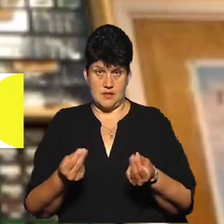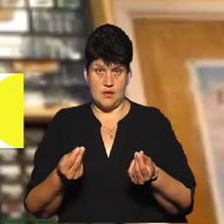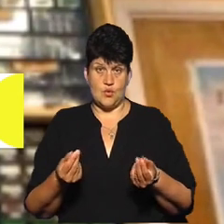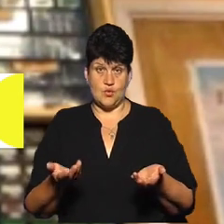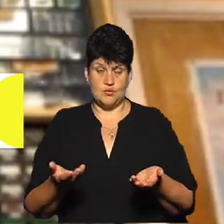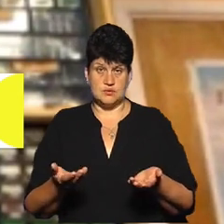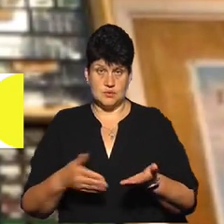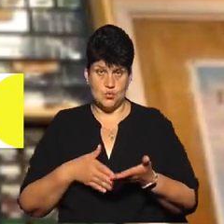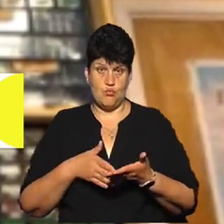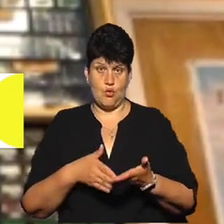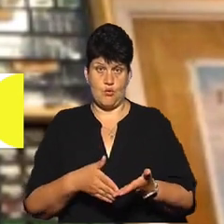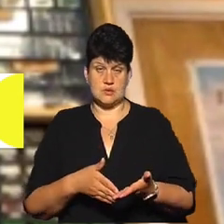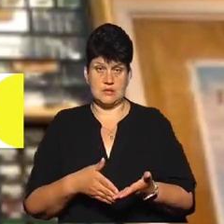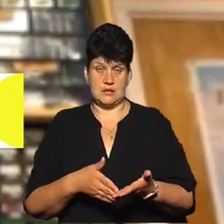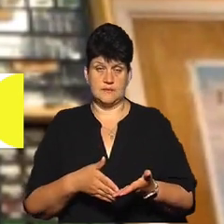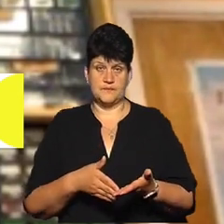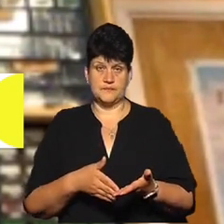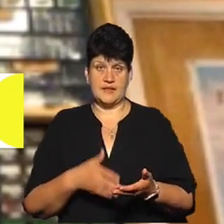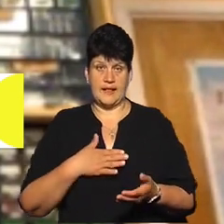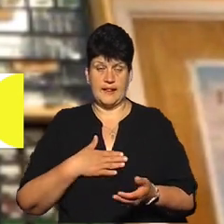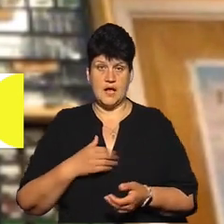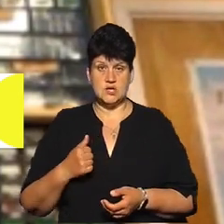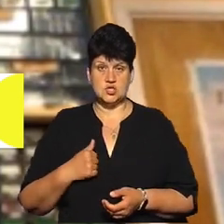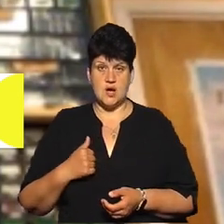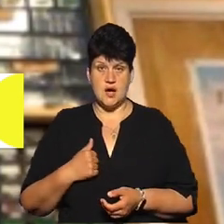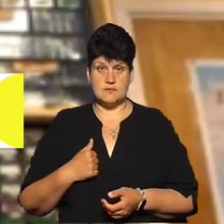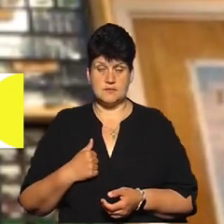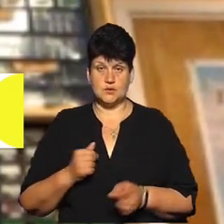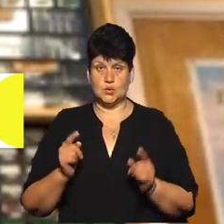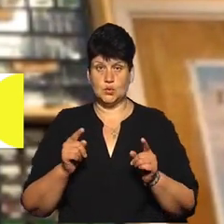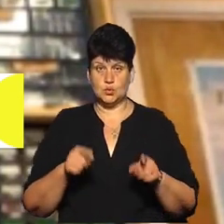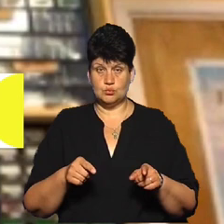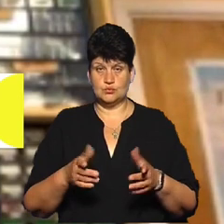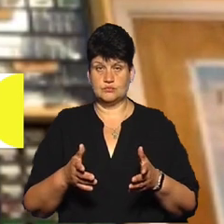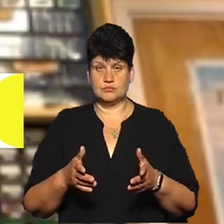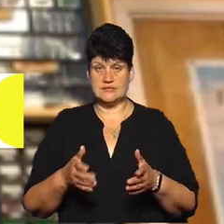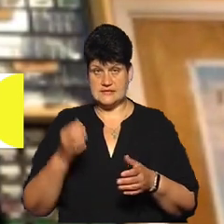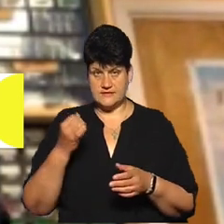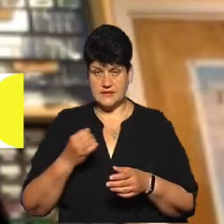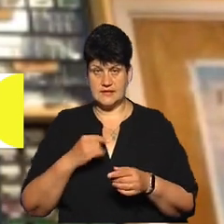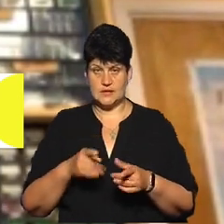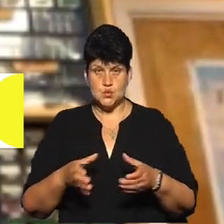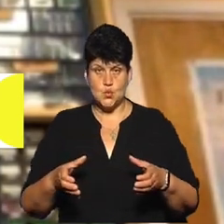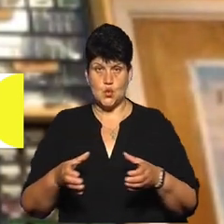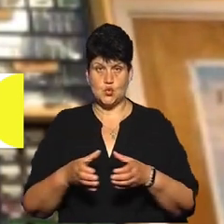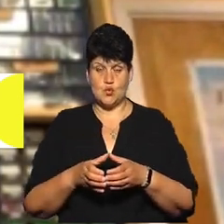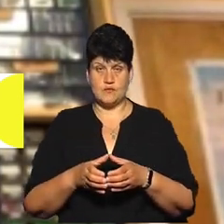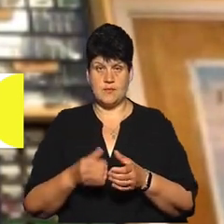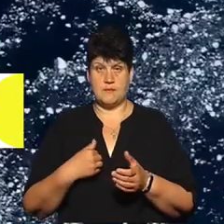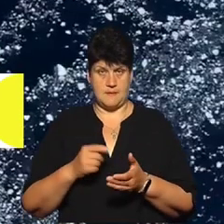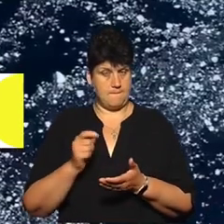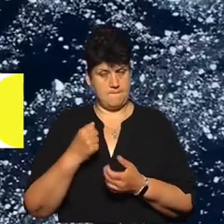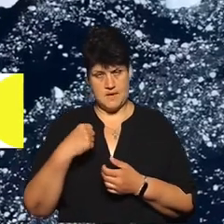допомогти нашій армії. Тому завдяки такій згуртованості ми переможемо